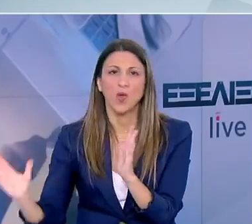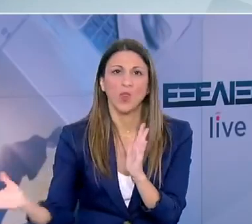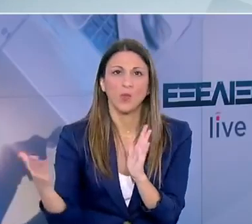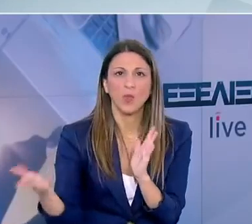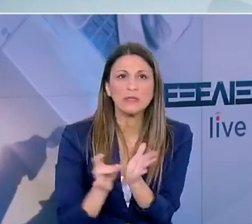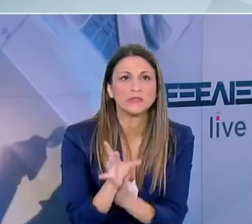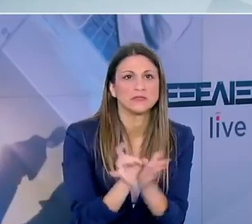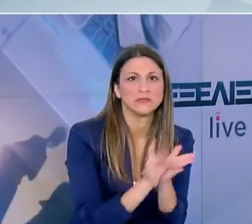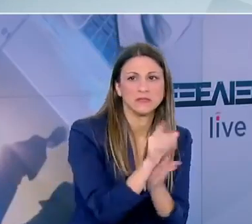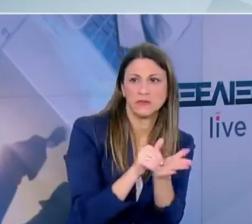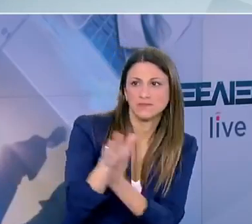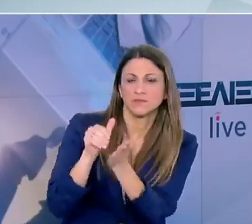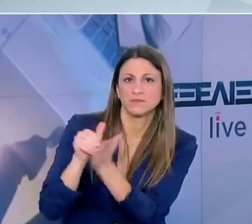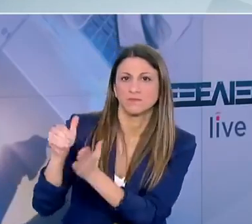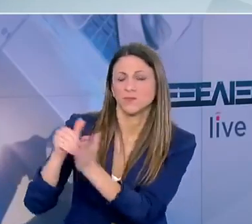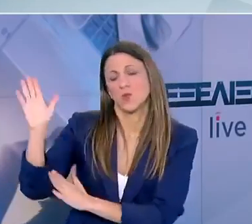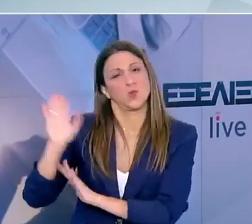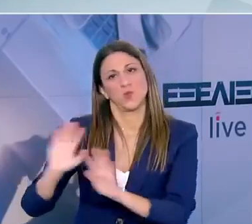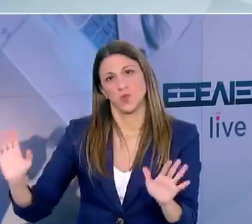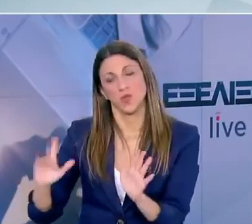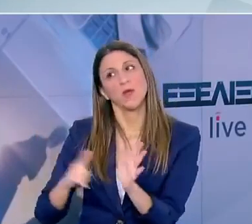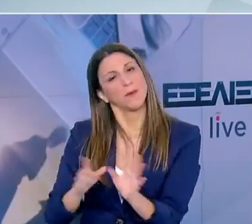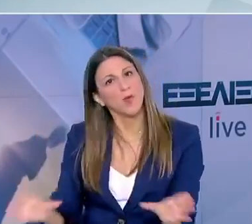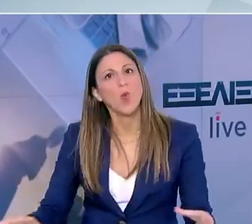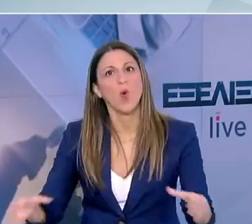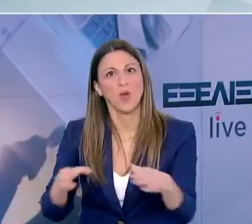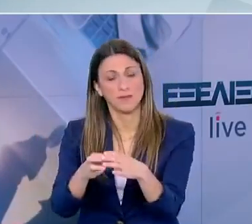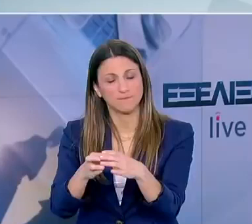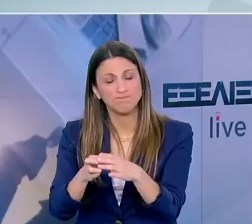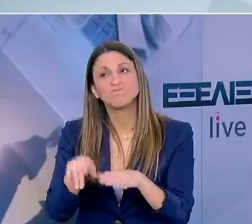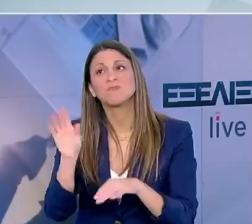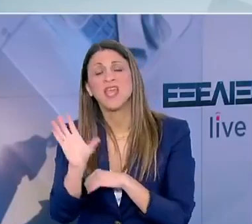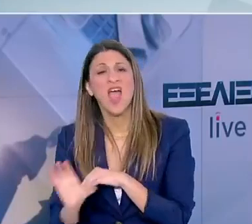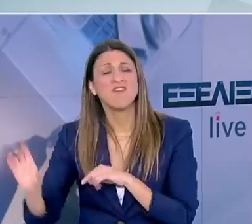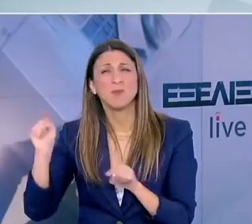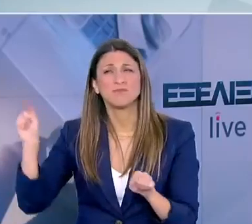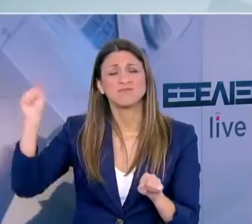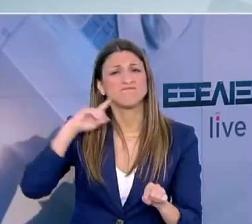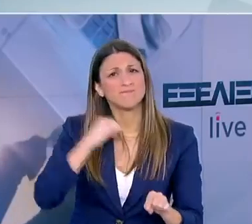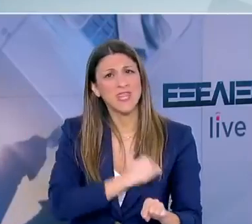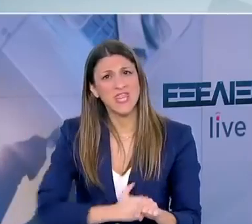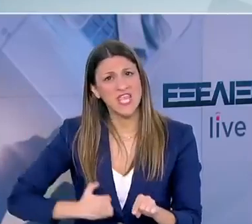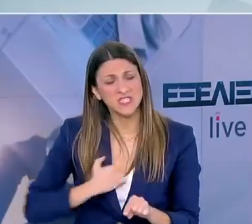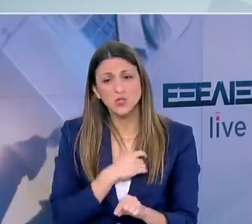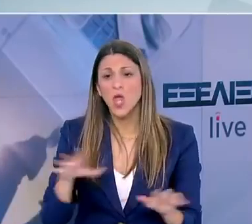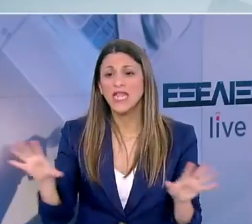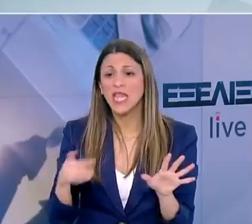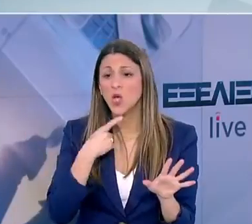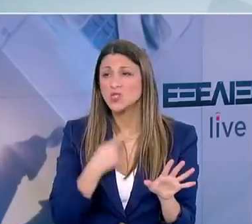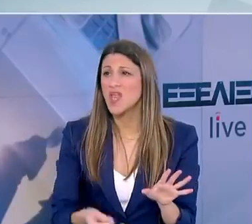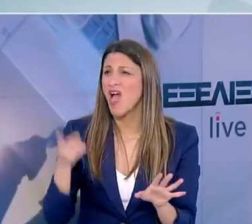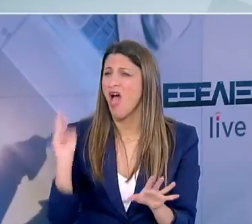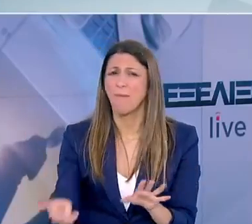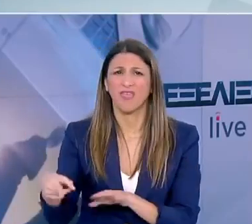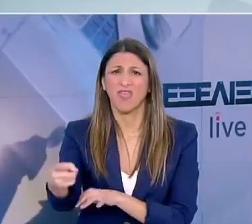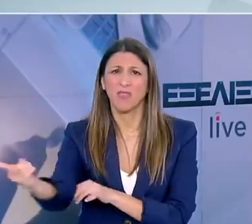στόχος μίσους στα πλαίσια αυτής της επιδημίας. Σε κάποιες χώρες, δυστυχώς, μέσα ενημέρωσης αναφέρονται σε αυτούς ως απειλή. Δεν είναι